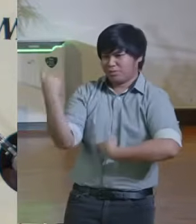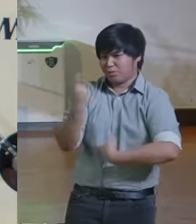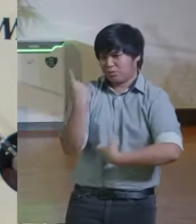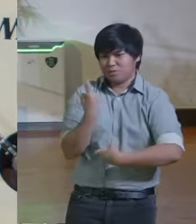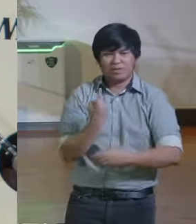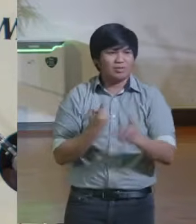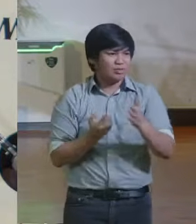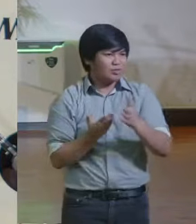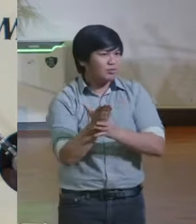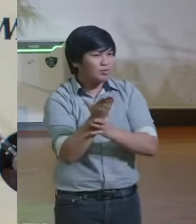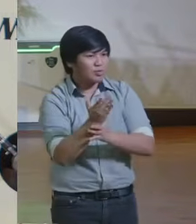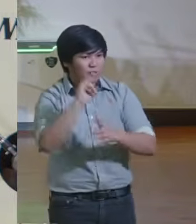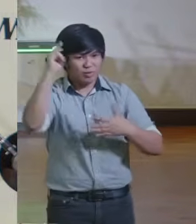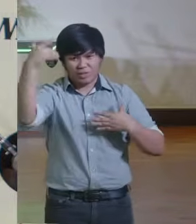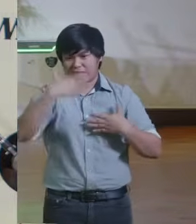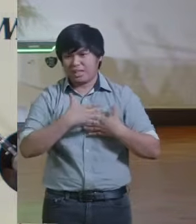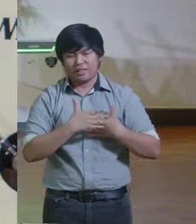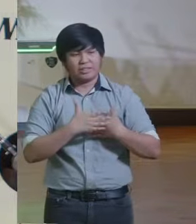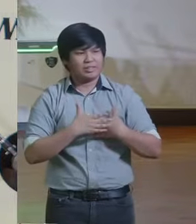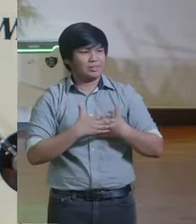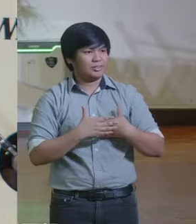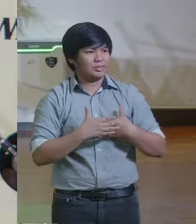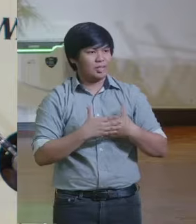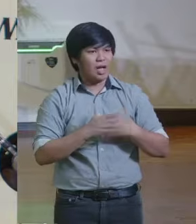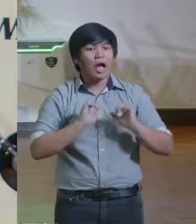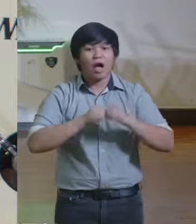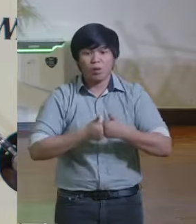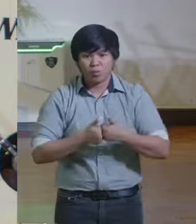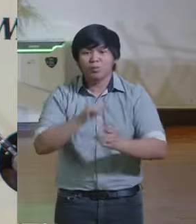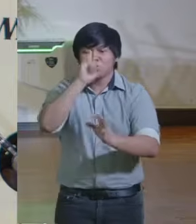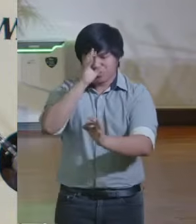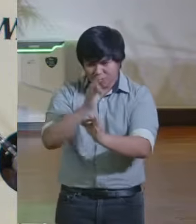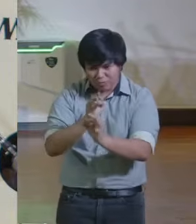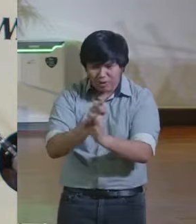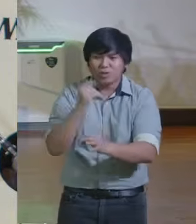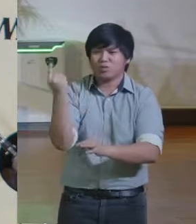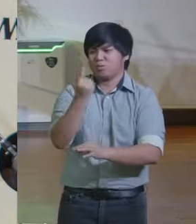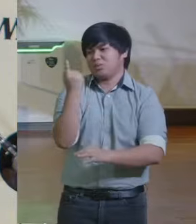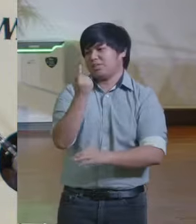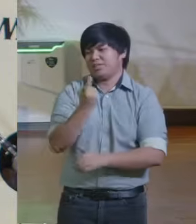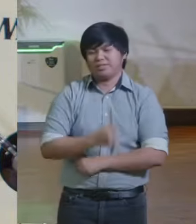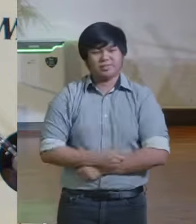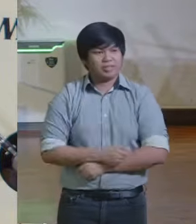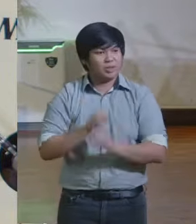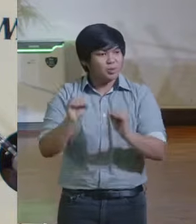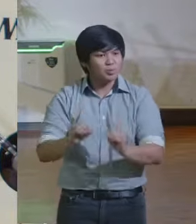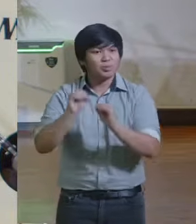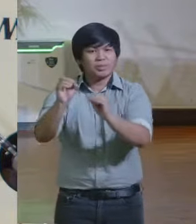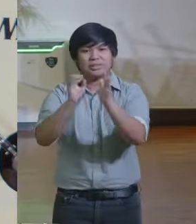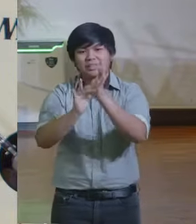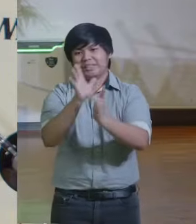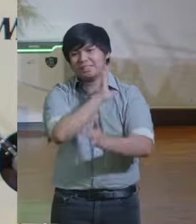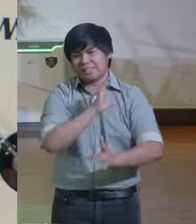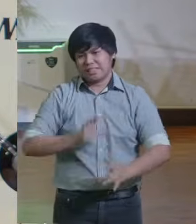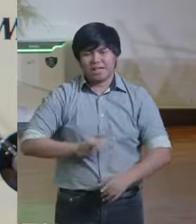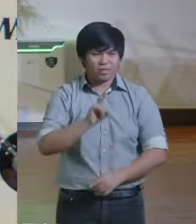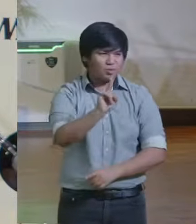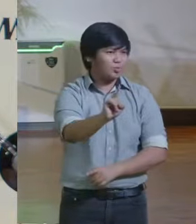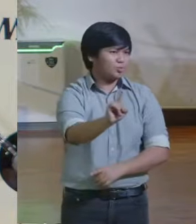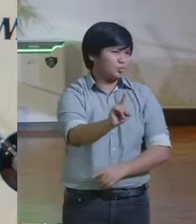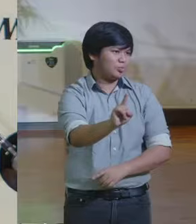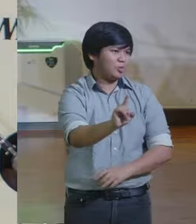grasya lamang, sa pamamagitan ng pananampalataya lamang kay Kristo Jesus